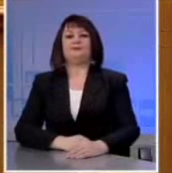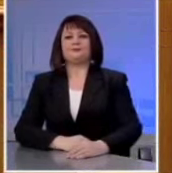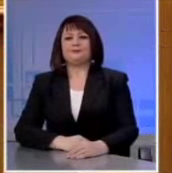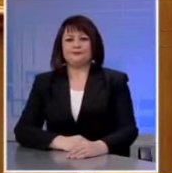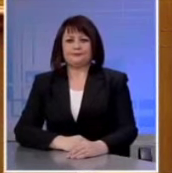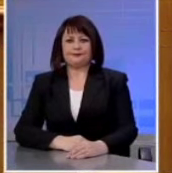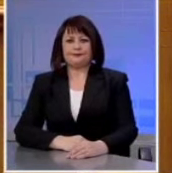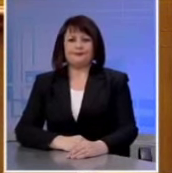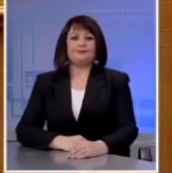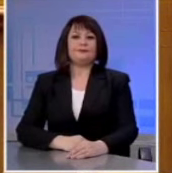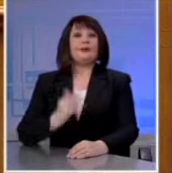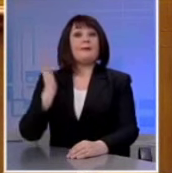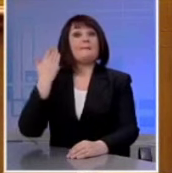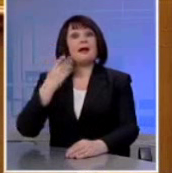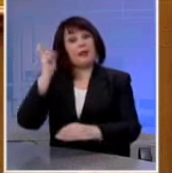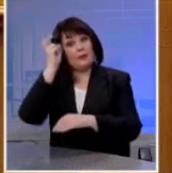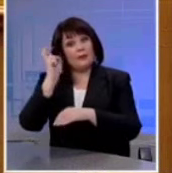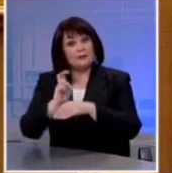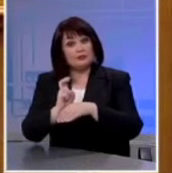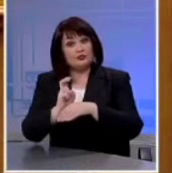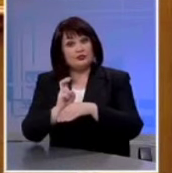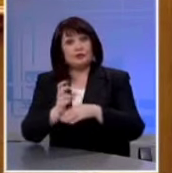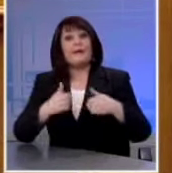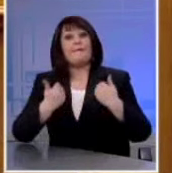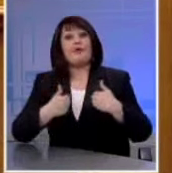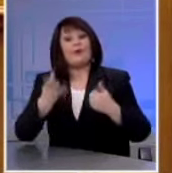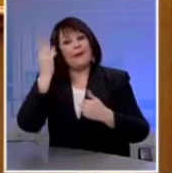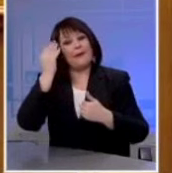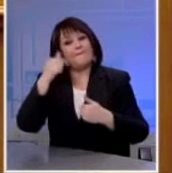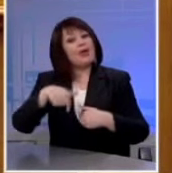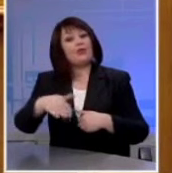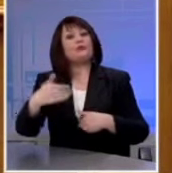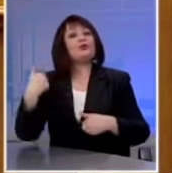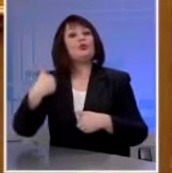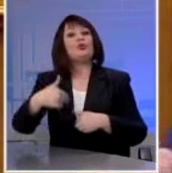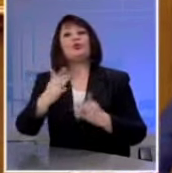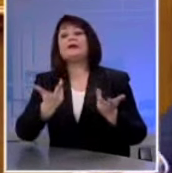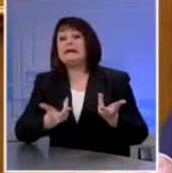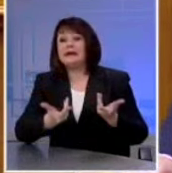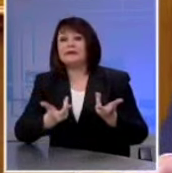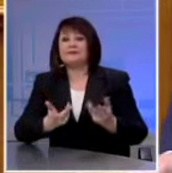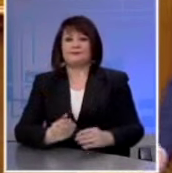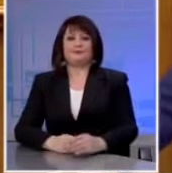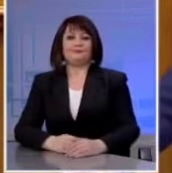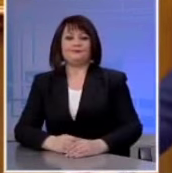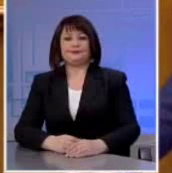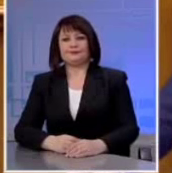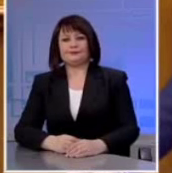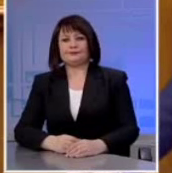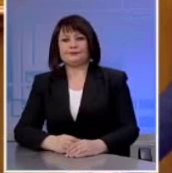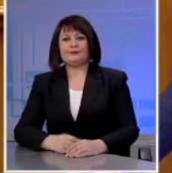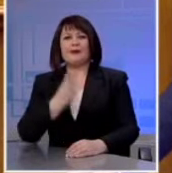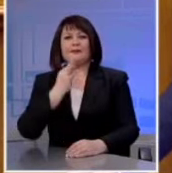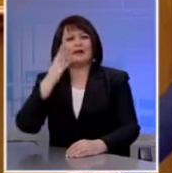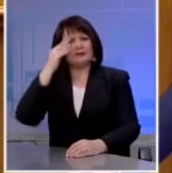για να θυμούνται οι παλιοί και να μαθαίνουν οι νεότεροι, για να μην παραδοθούν στη